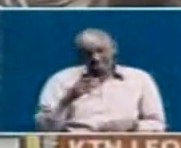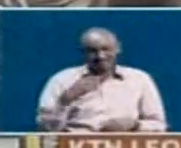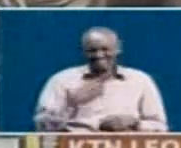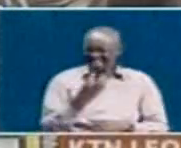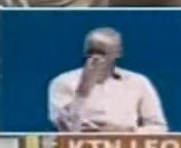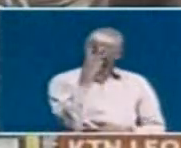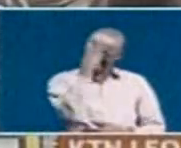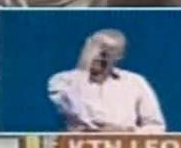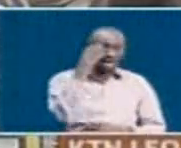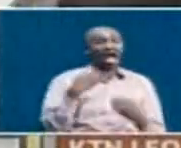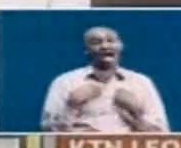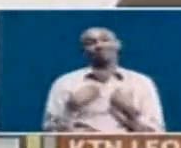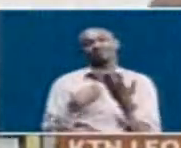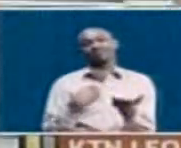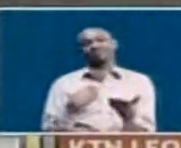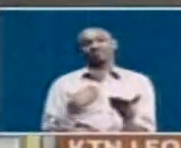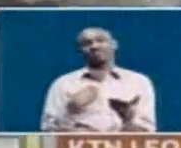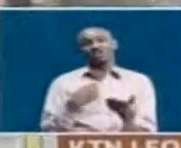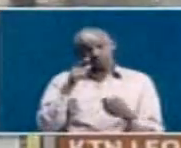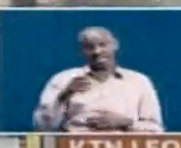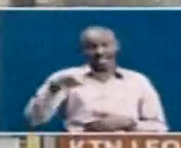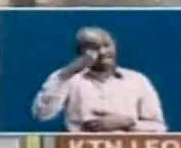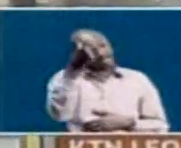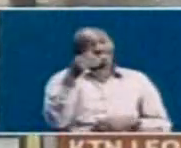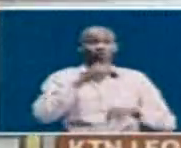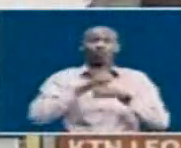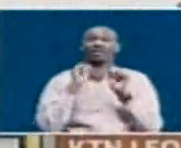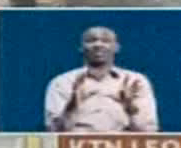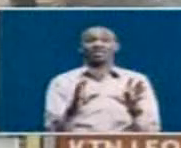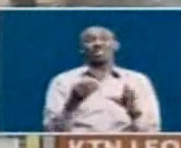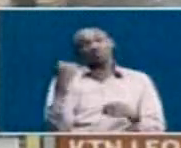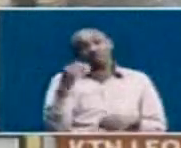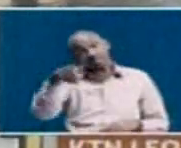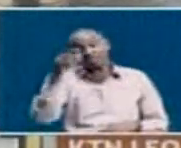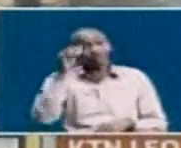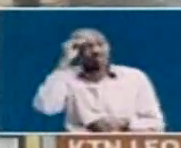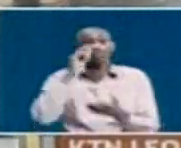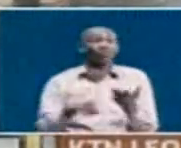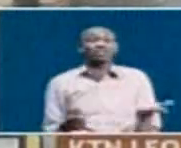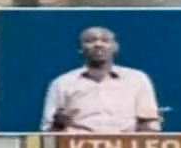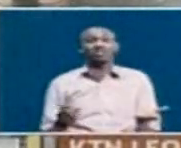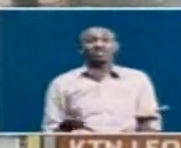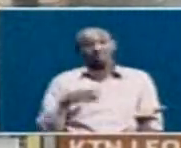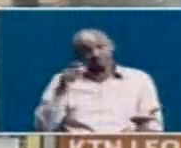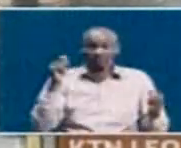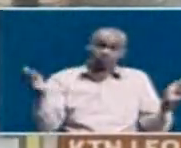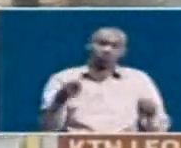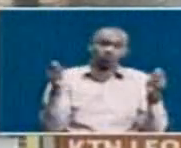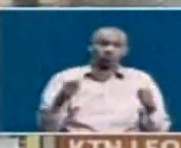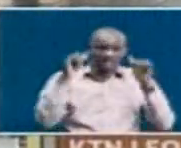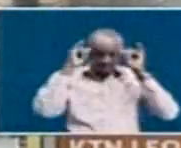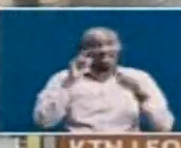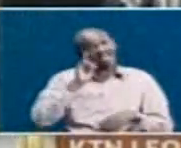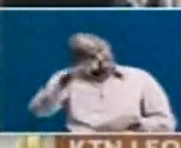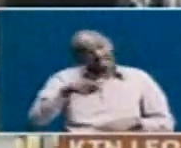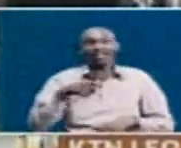na hamaki sio na kifani. Tenda area kama Nadume, hakuna shule. Watoto ya huko watafanya nini? Wanamkia kuchunga ng'ombe na baadaye watafute